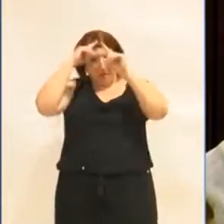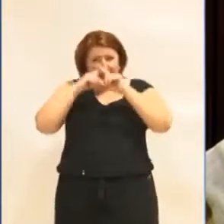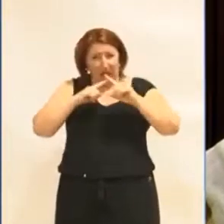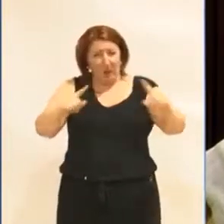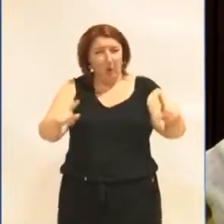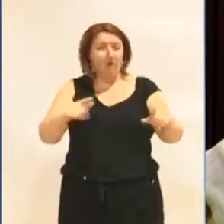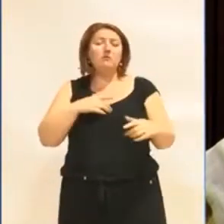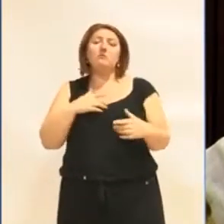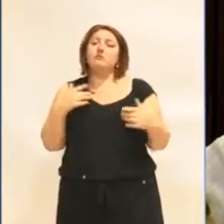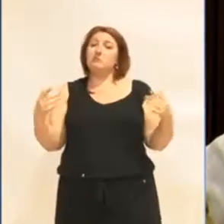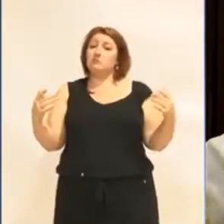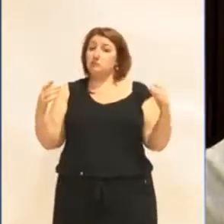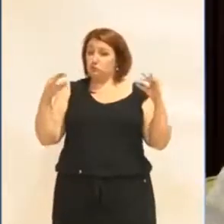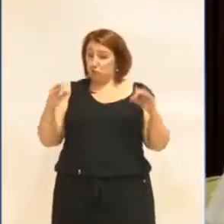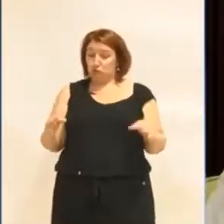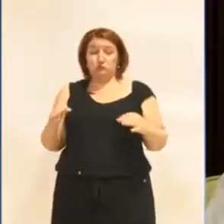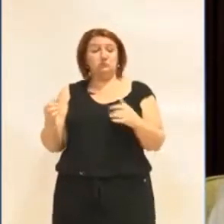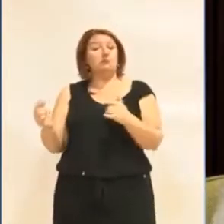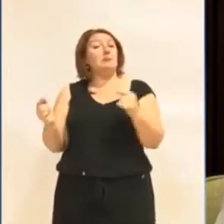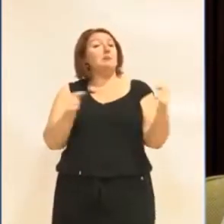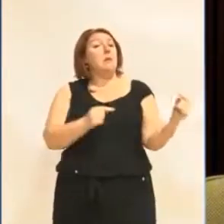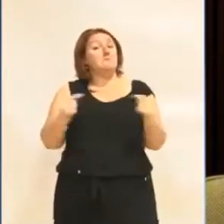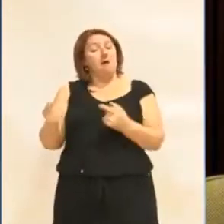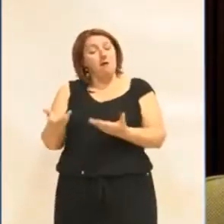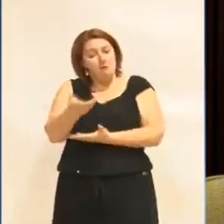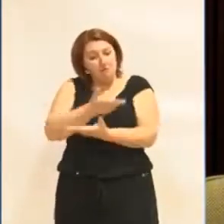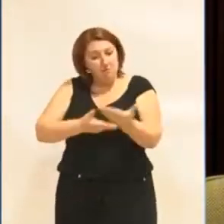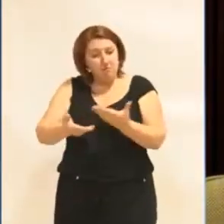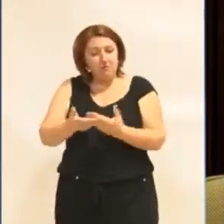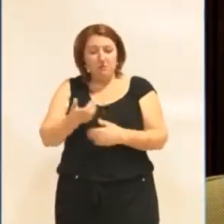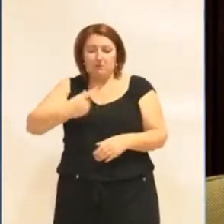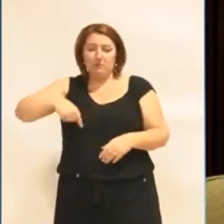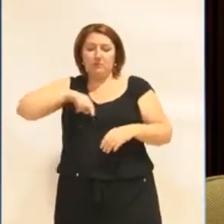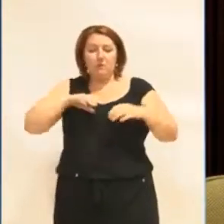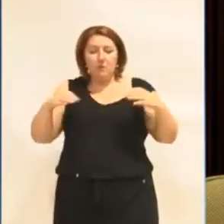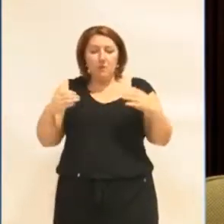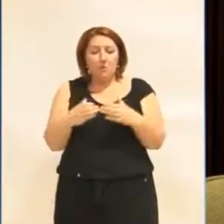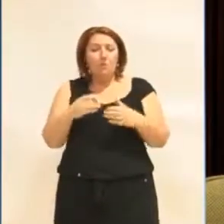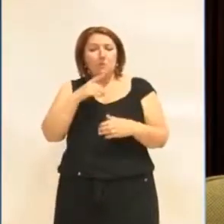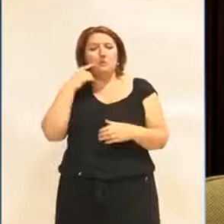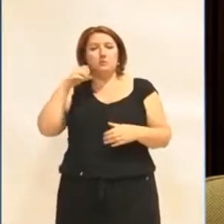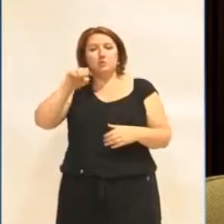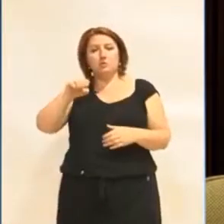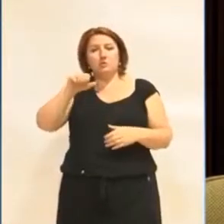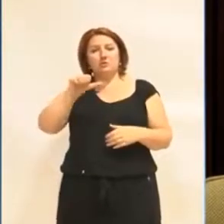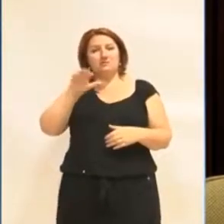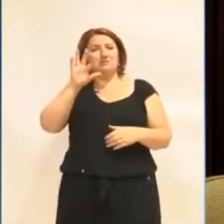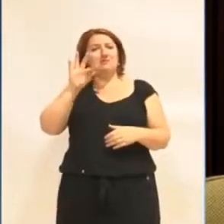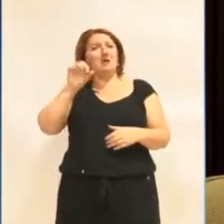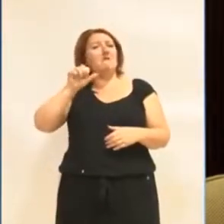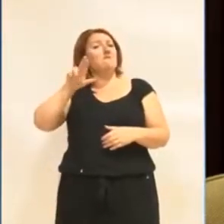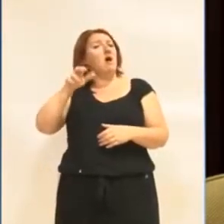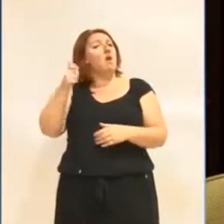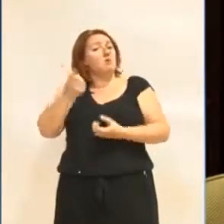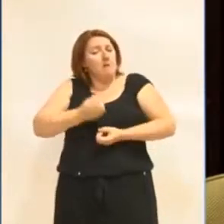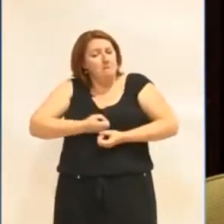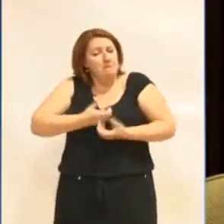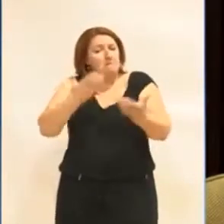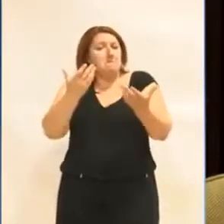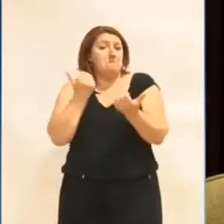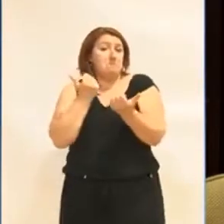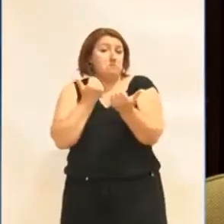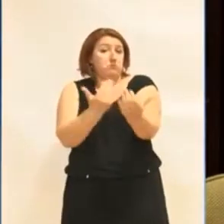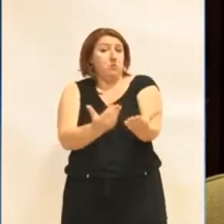cette occasion-là, notre groupe, par la voix de Jérôme Safar, a fait une proposition